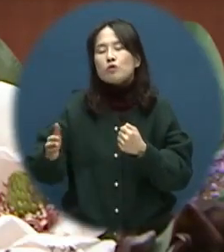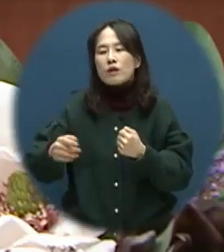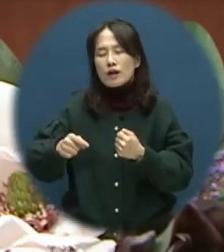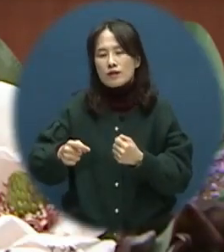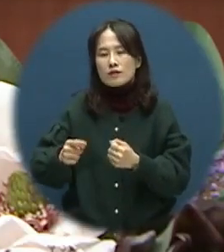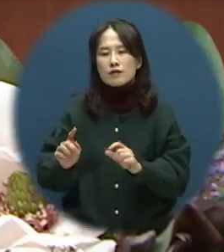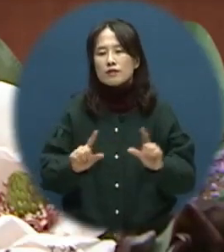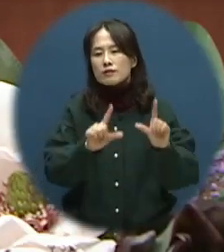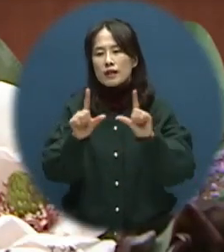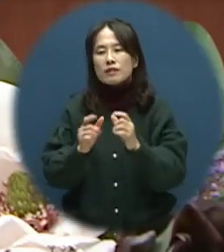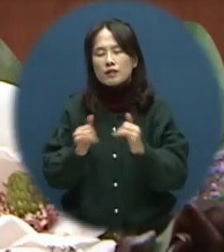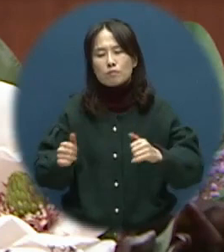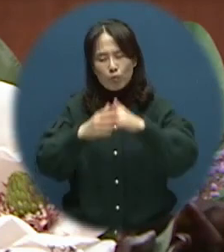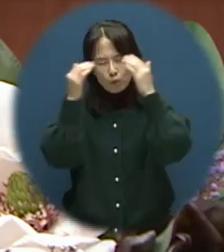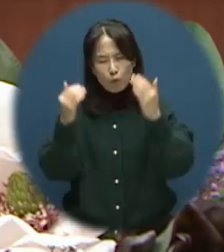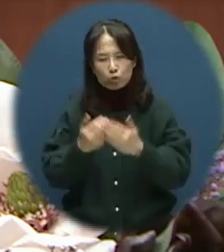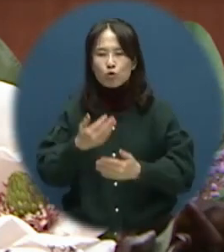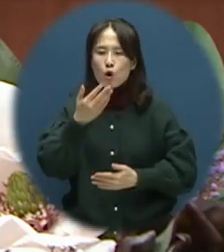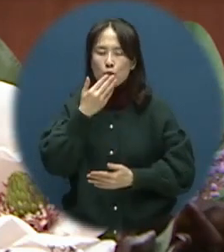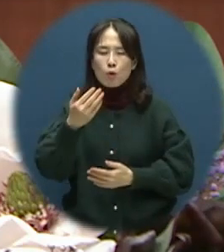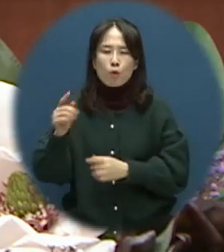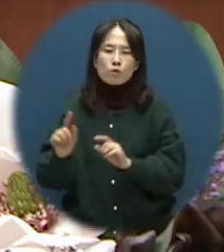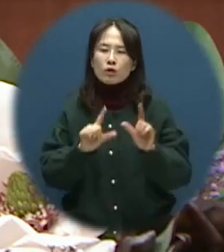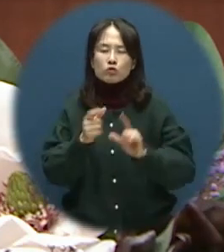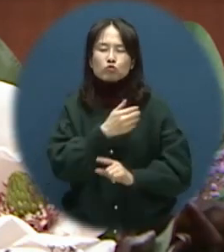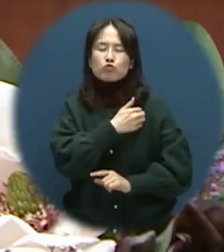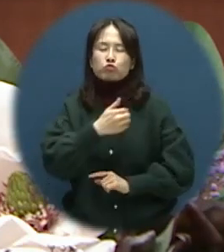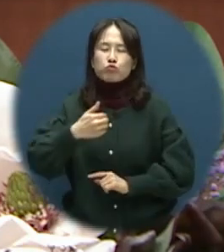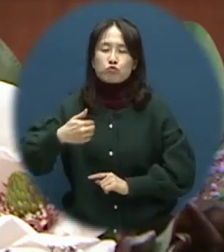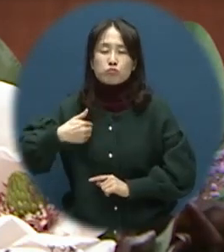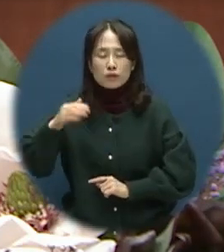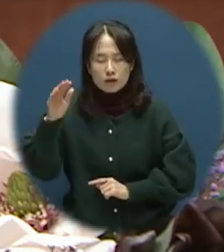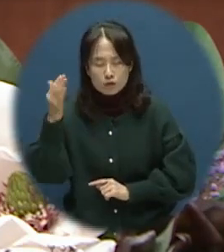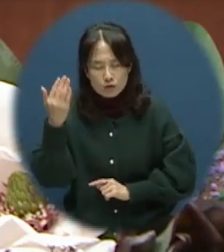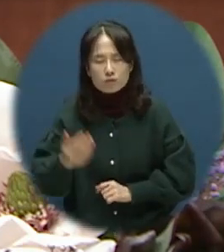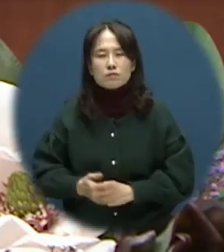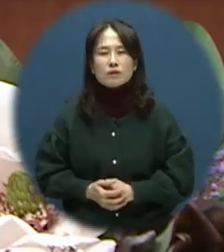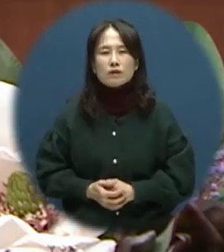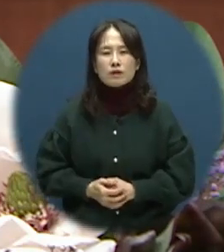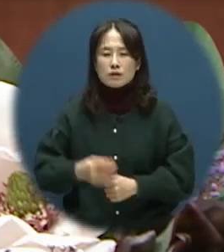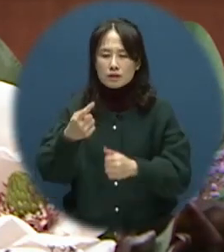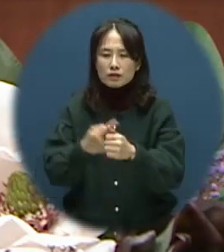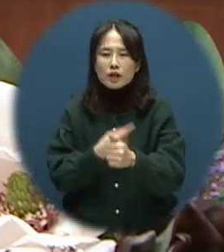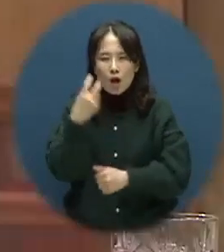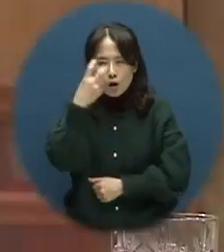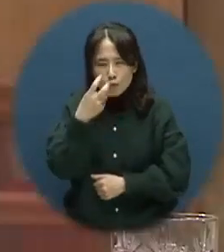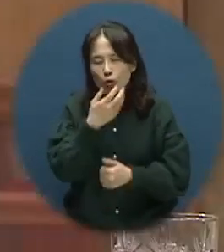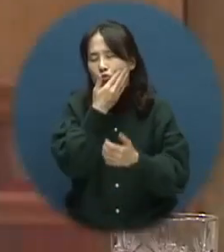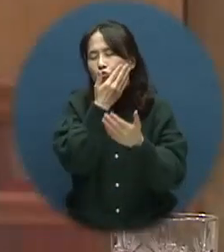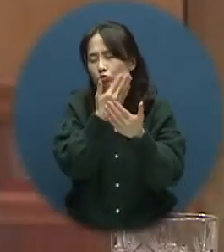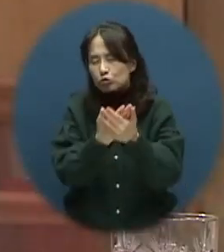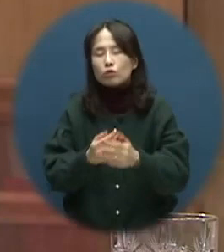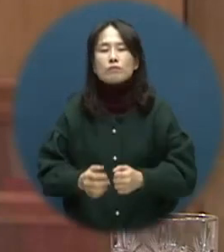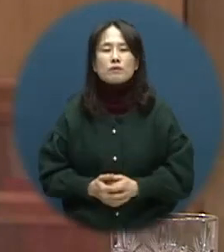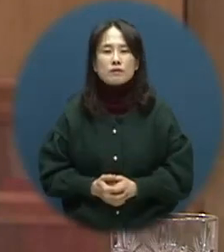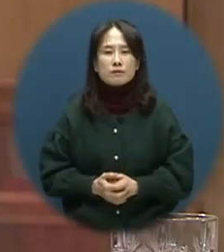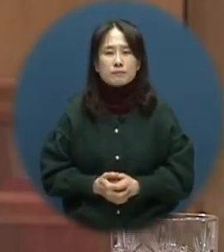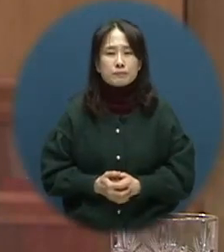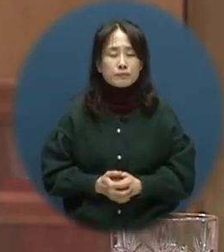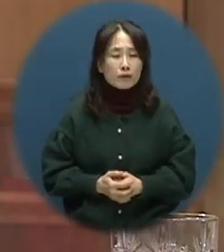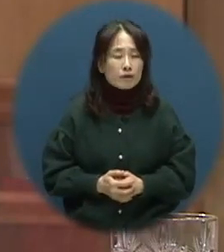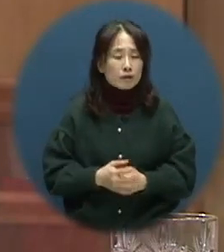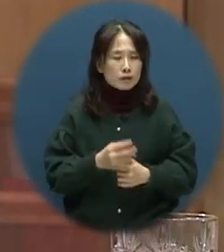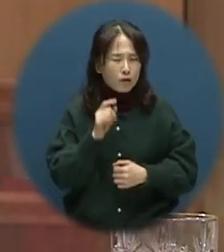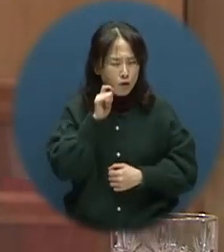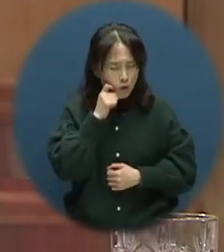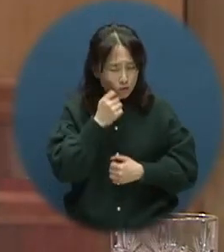왜 중요한가라는 것을 한반도 지형이 이야기하고 있죠. 그런데 그렇게 해서 어렵게 지켜낸 그리고 이제 관광